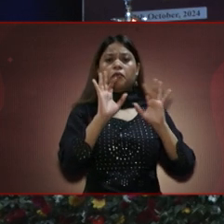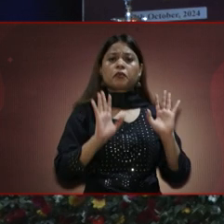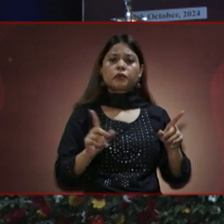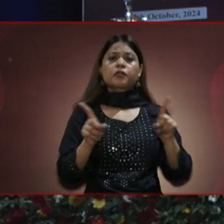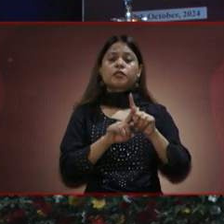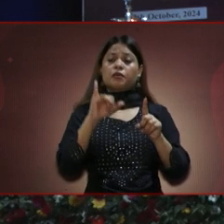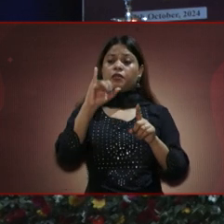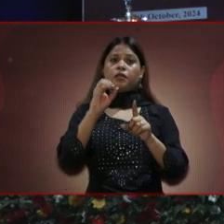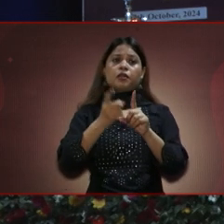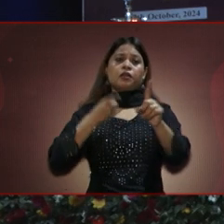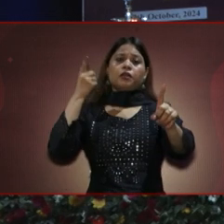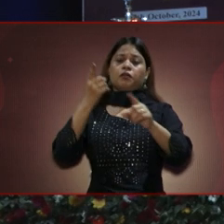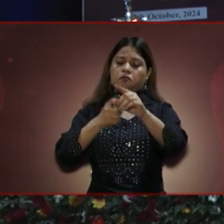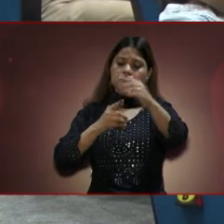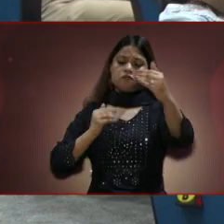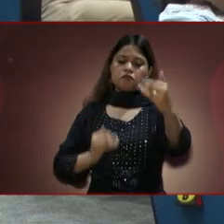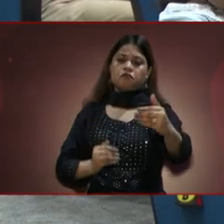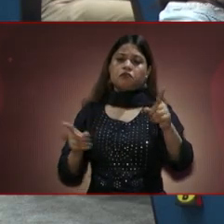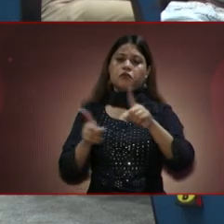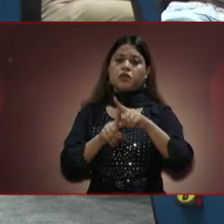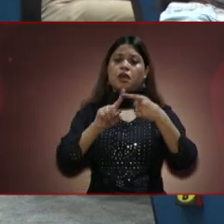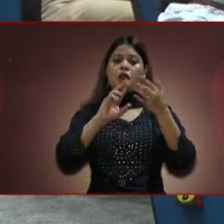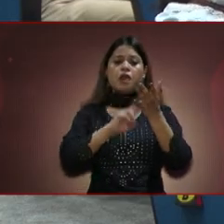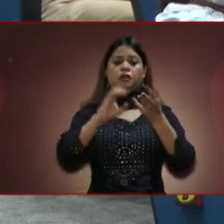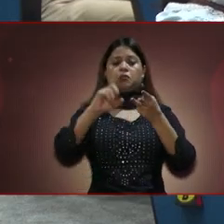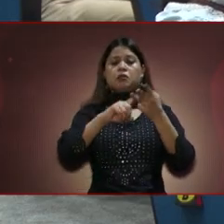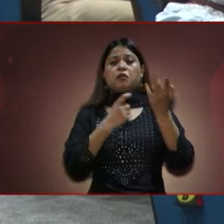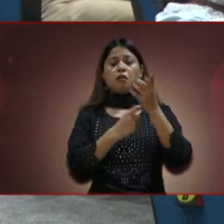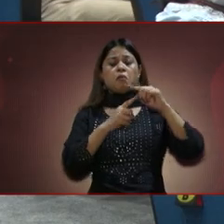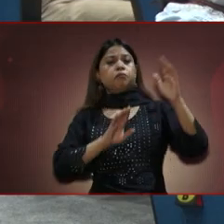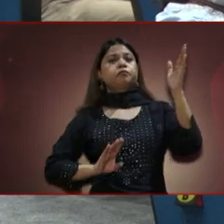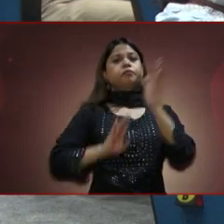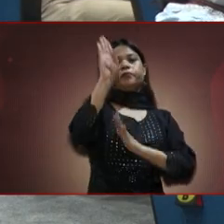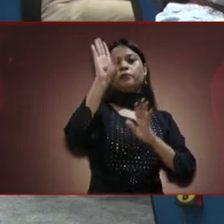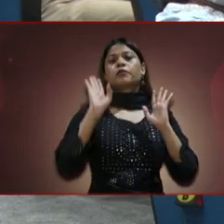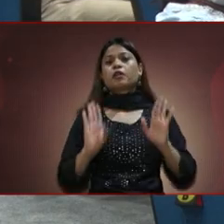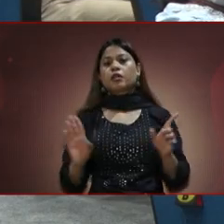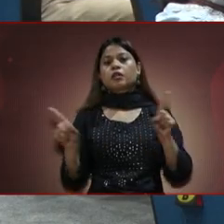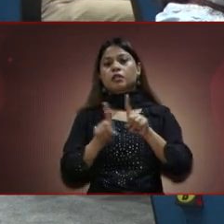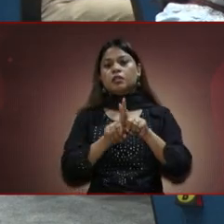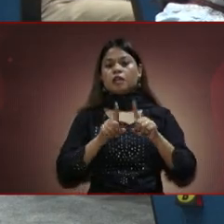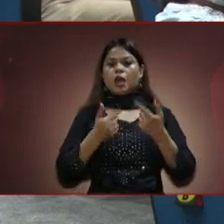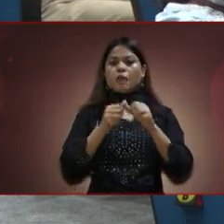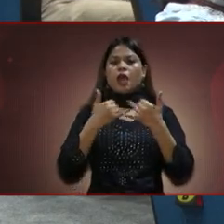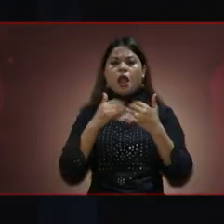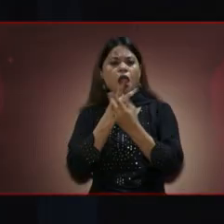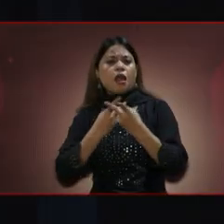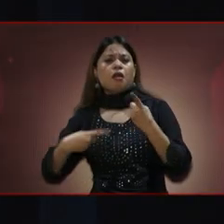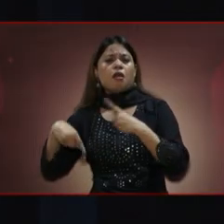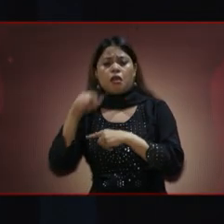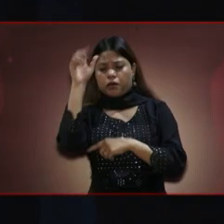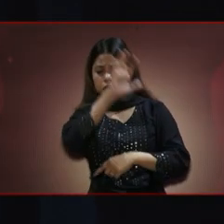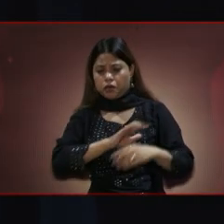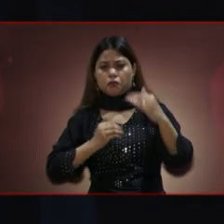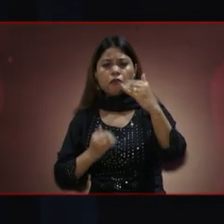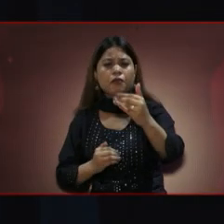60 साल में आज जो एनसीईआरटी है उसको एक नई हाइट्स आएगा। एनसीईआरटी अपने एक्टिविटी सिर्फ देश के अंदर नहीं रख रहा है।